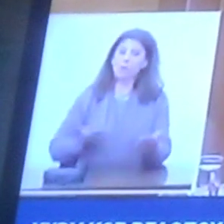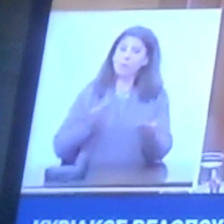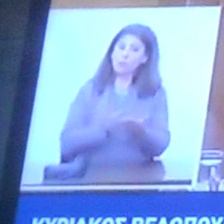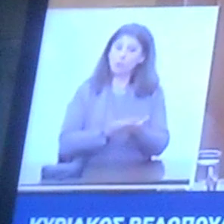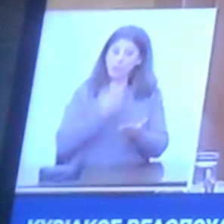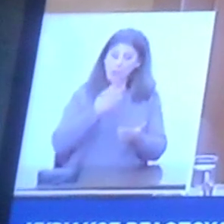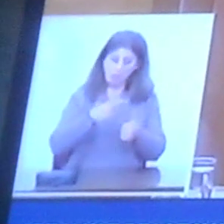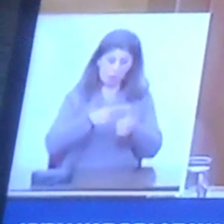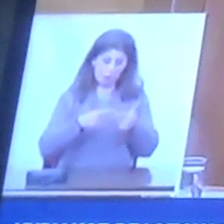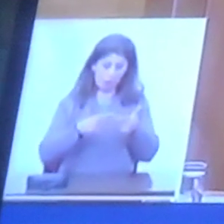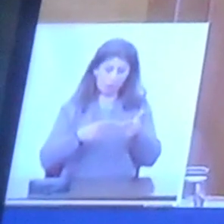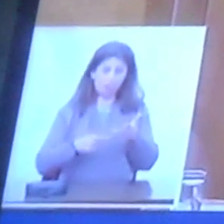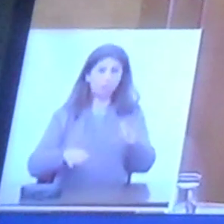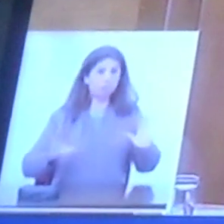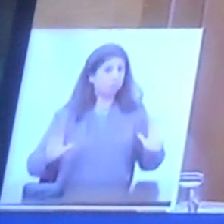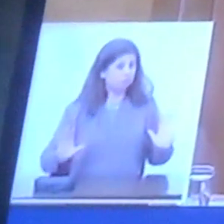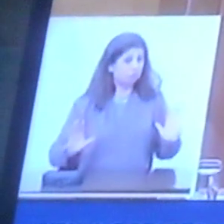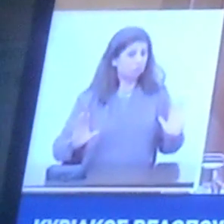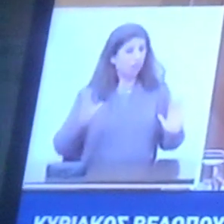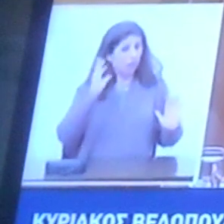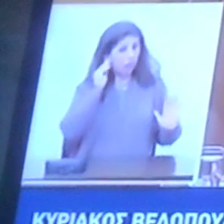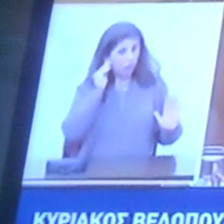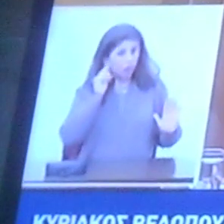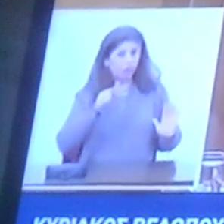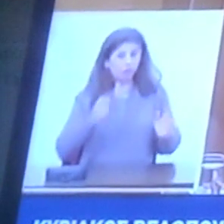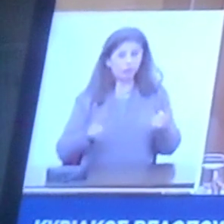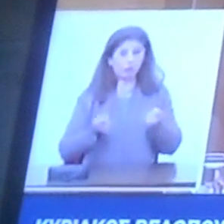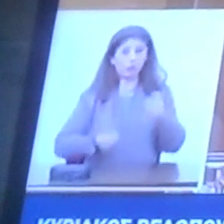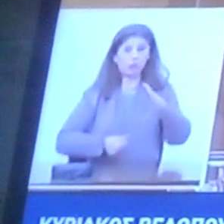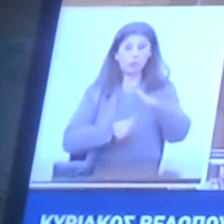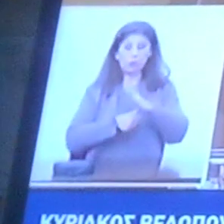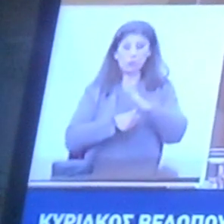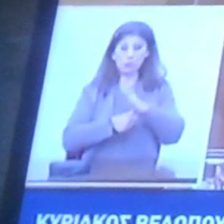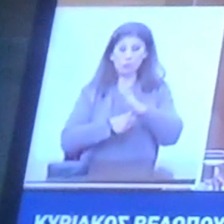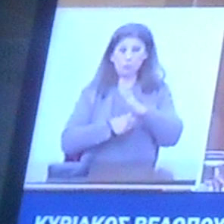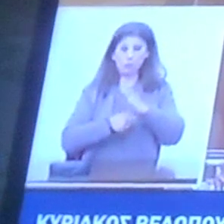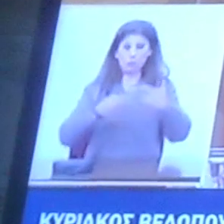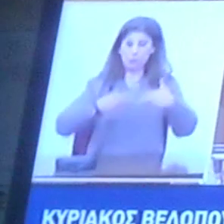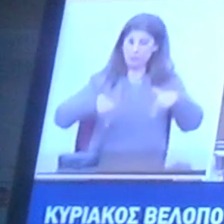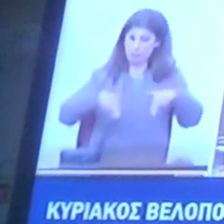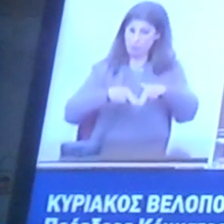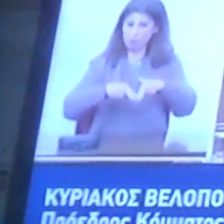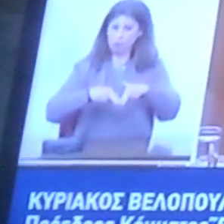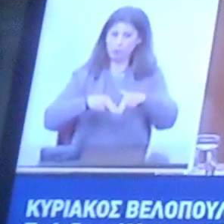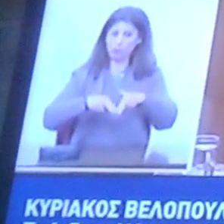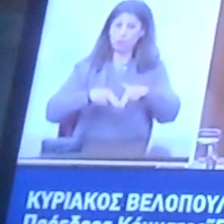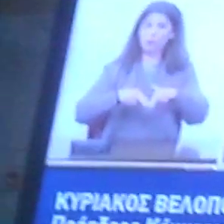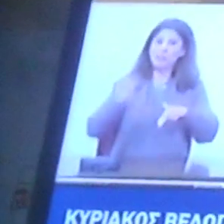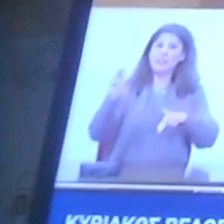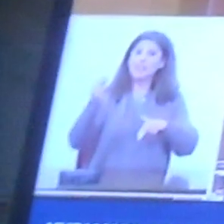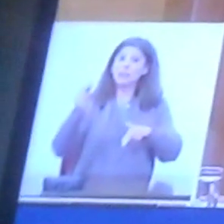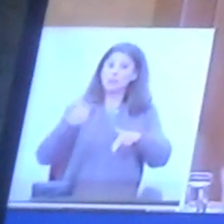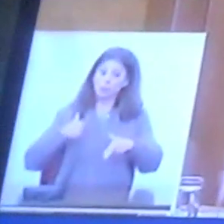μας πρόταση. Ακούστε, ακούστε. Την έκανε ο πρόεδρος του Δυτικού Συμβουλίου του ΣΕΠΚΙ, ο Τάσος Ροζολής. Στη Βουλή. Την